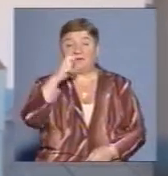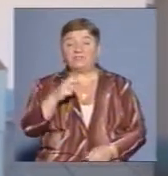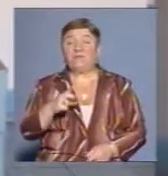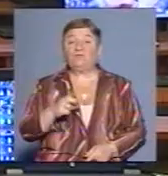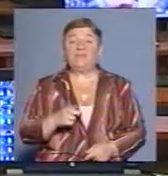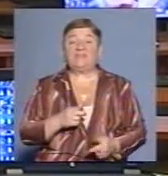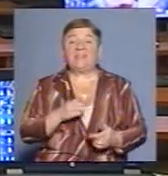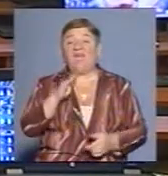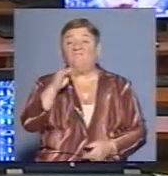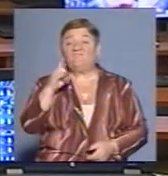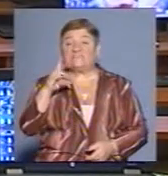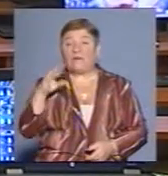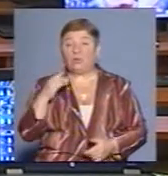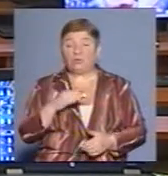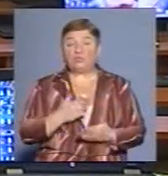служби.